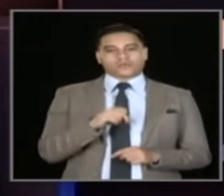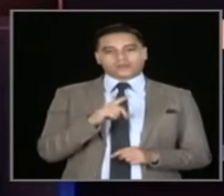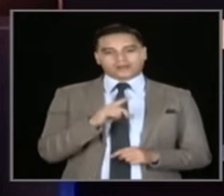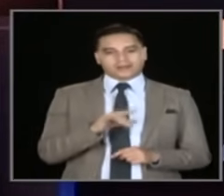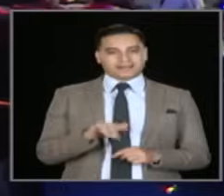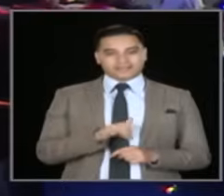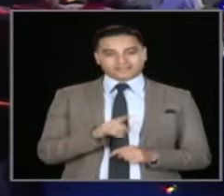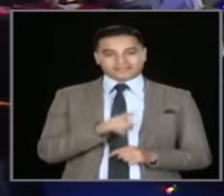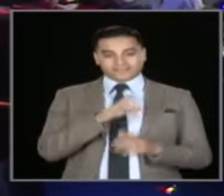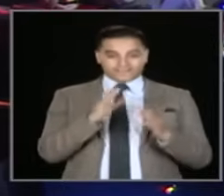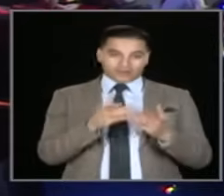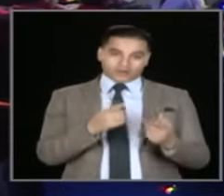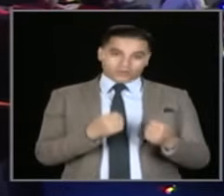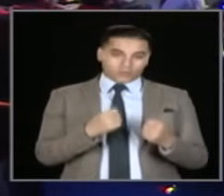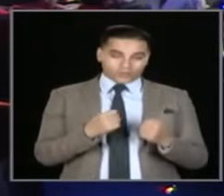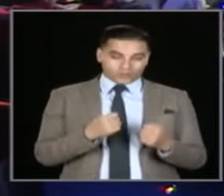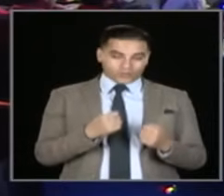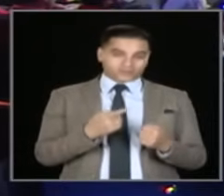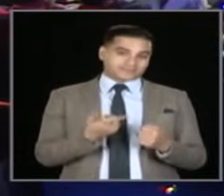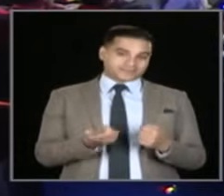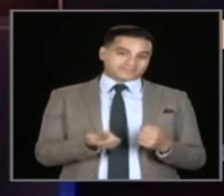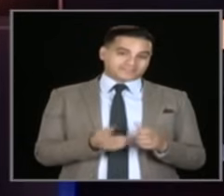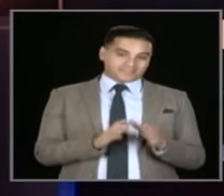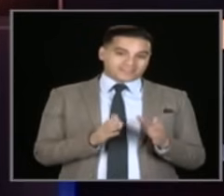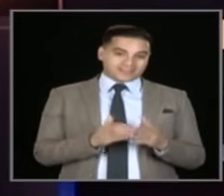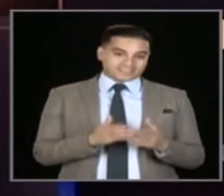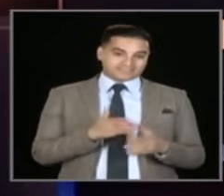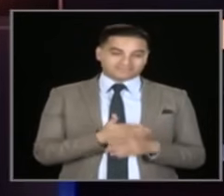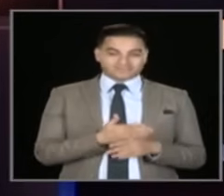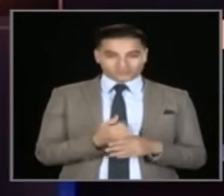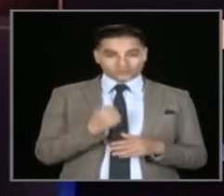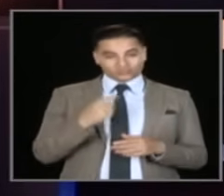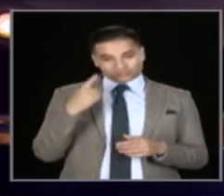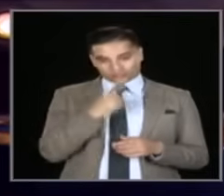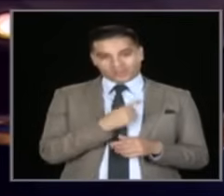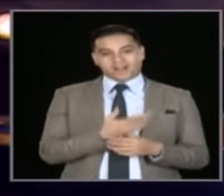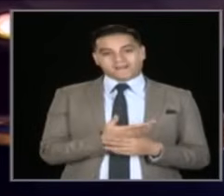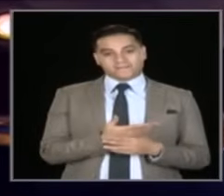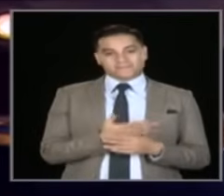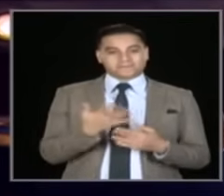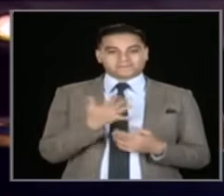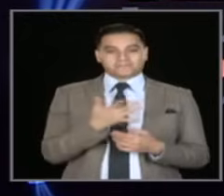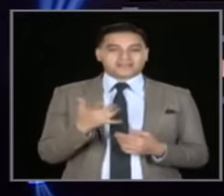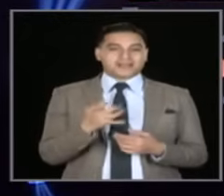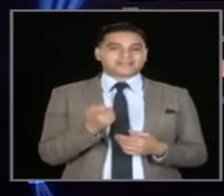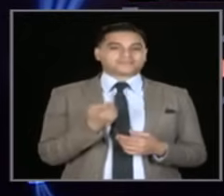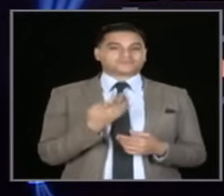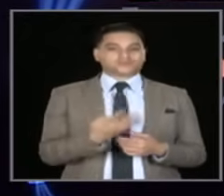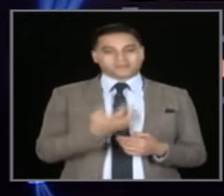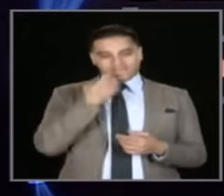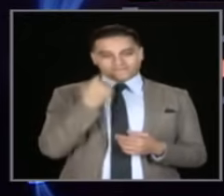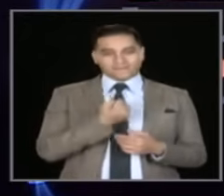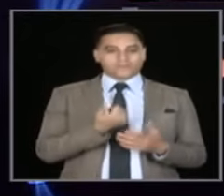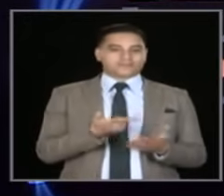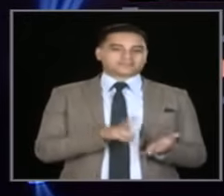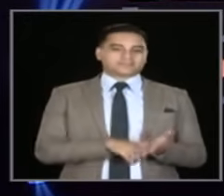فريق نابولي ده فريق غلس، ما تقلش عليه غير كده، ده فريق صعب. 145 فالنسيا، ألف